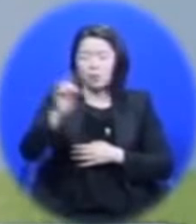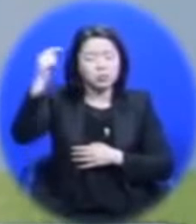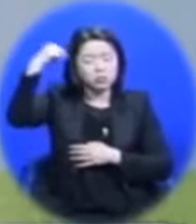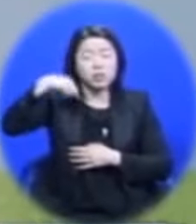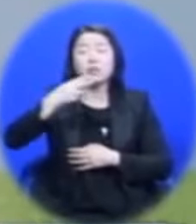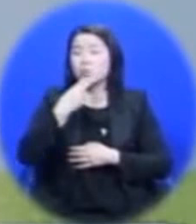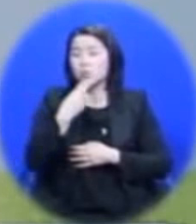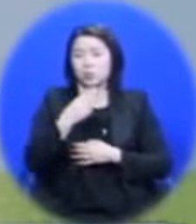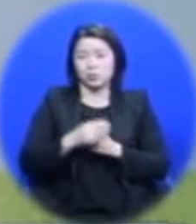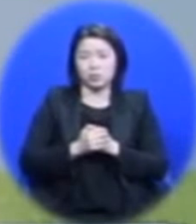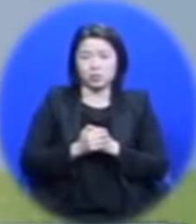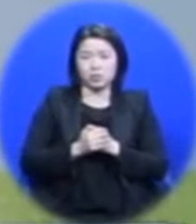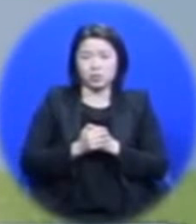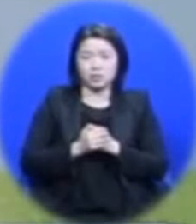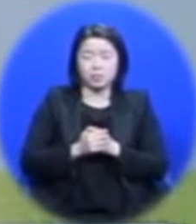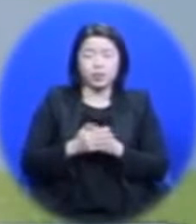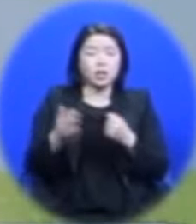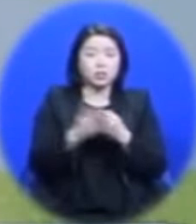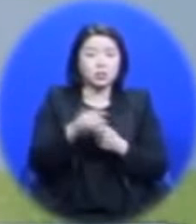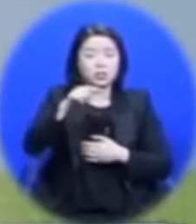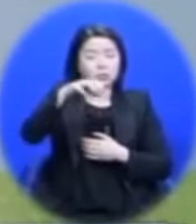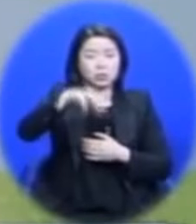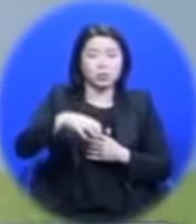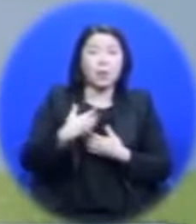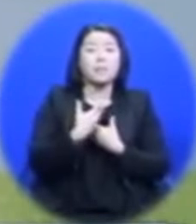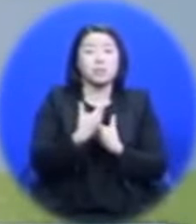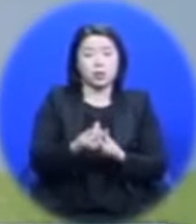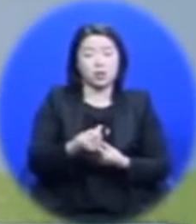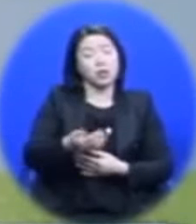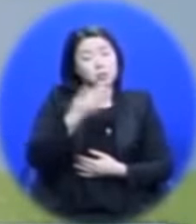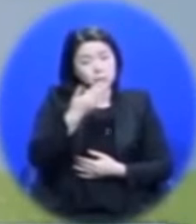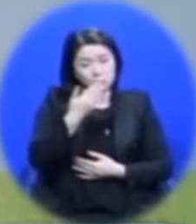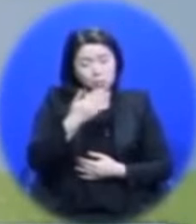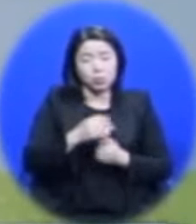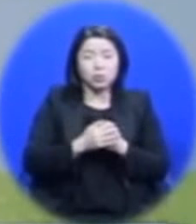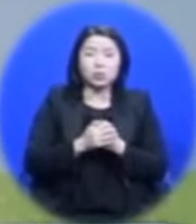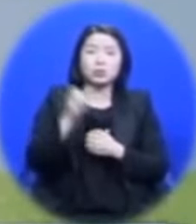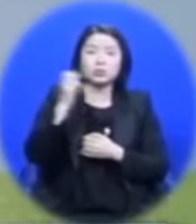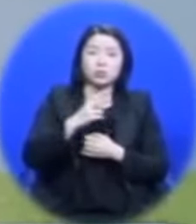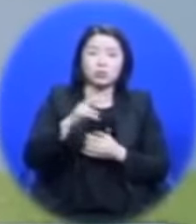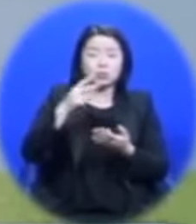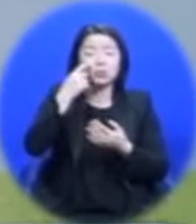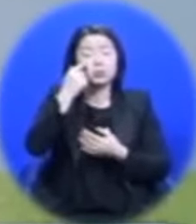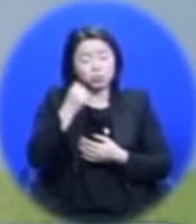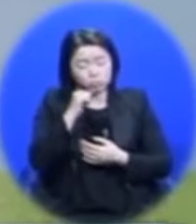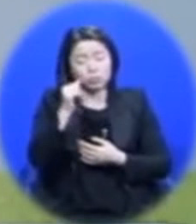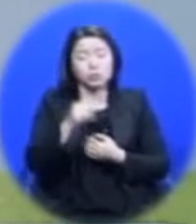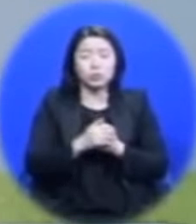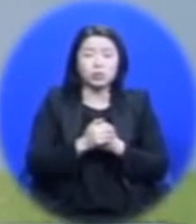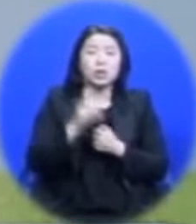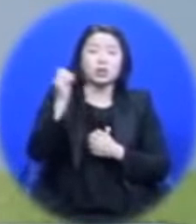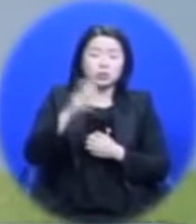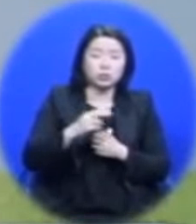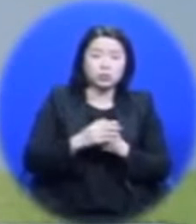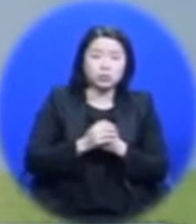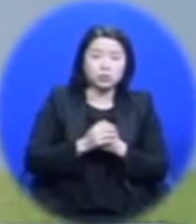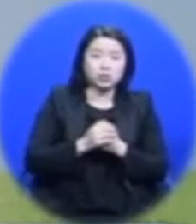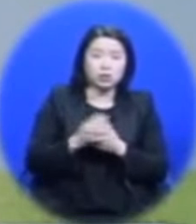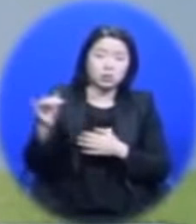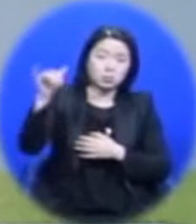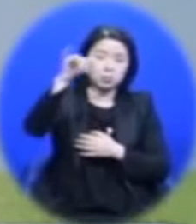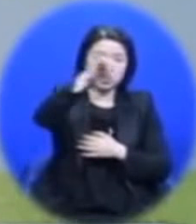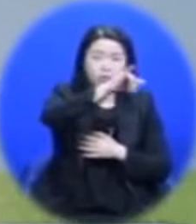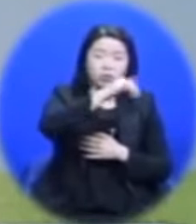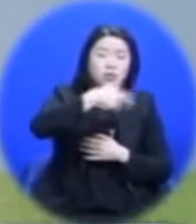느낌이 없습니다. 그래서 그냥 거기서 편안하게 음식도 먹고 그리고 거기서 졸고 그리고 비행기를